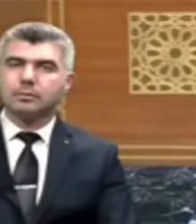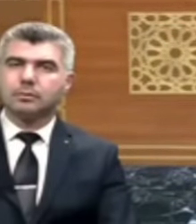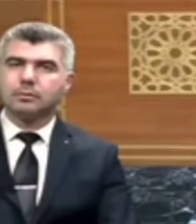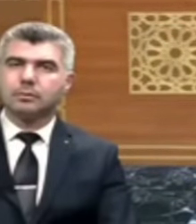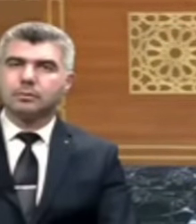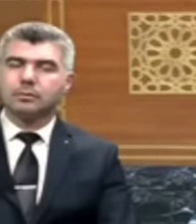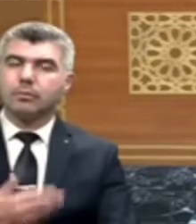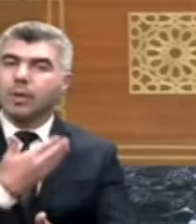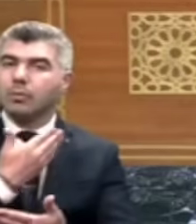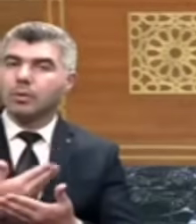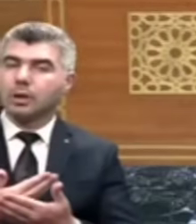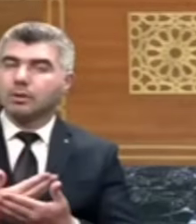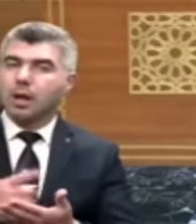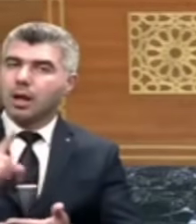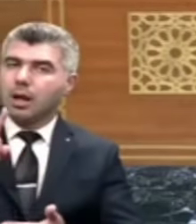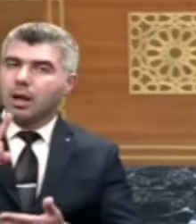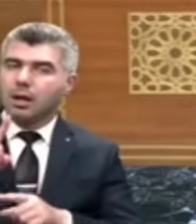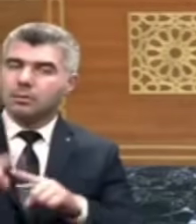سيد المستشار،